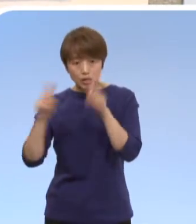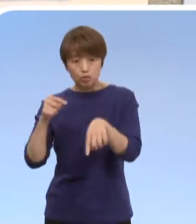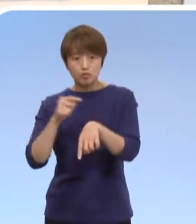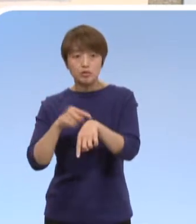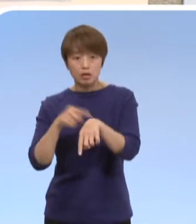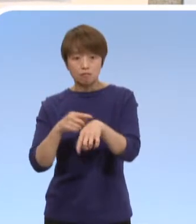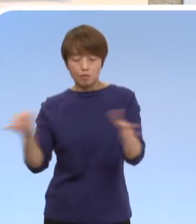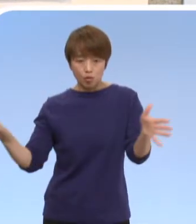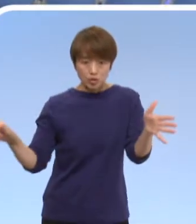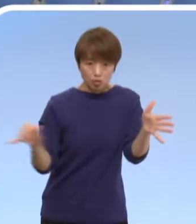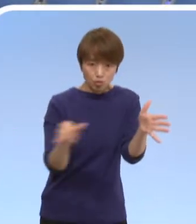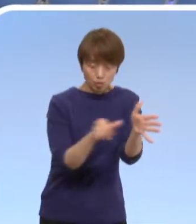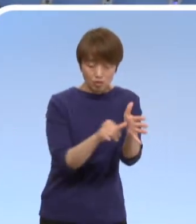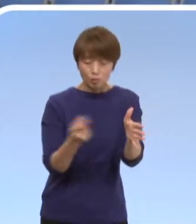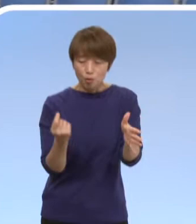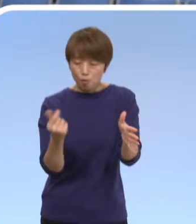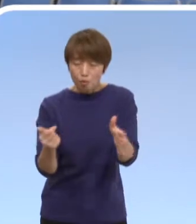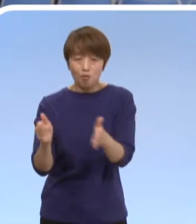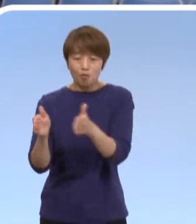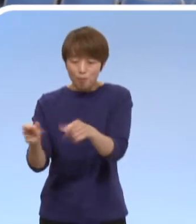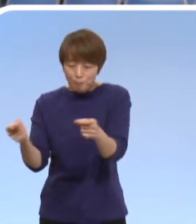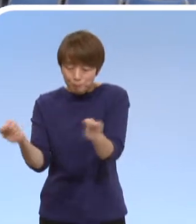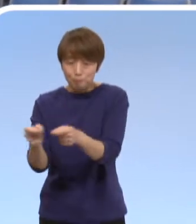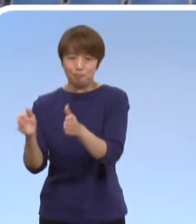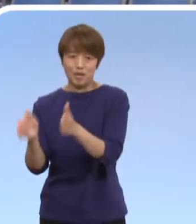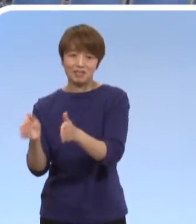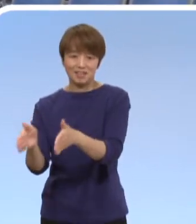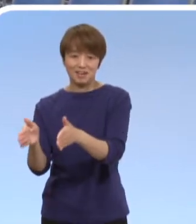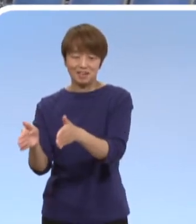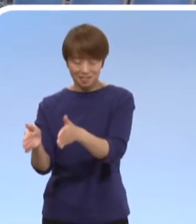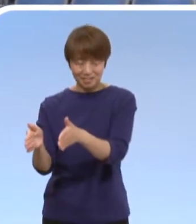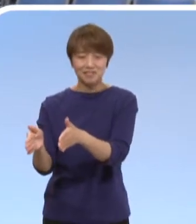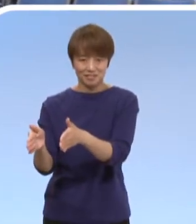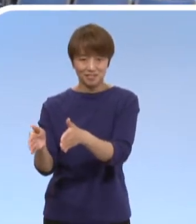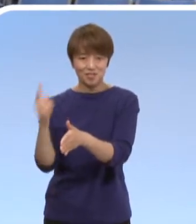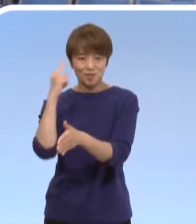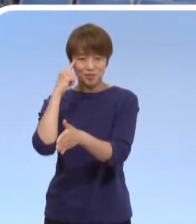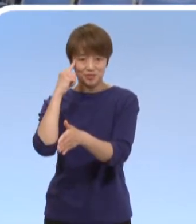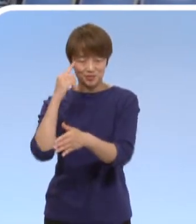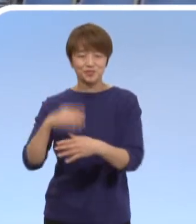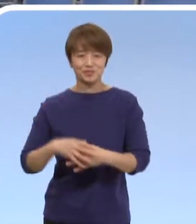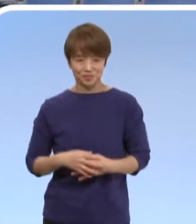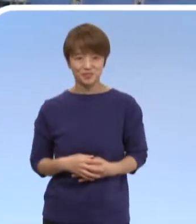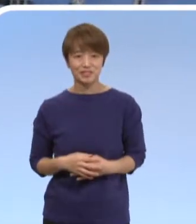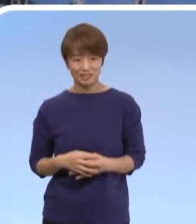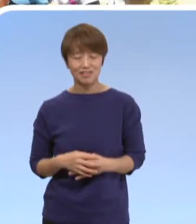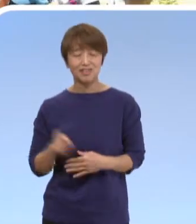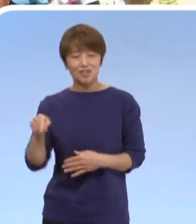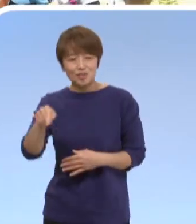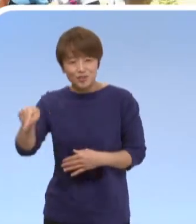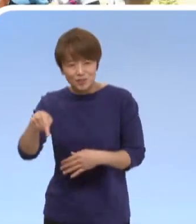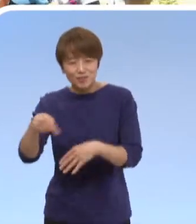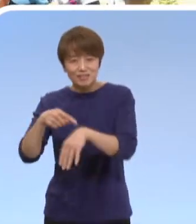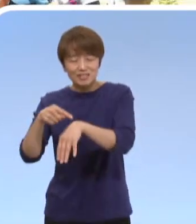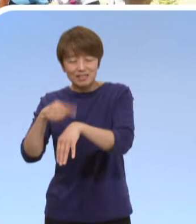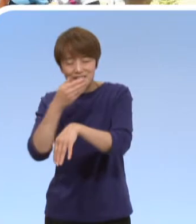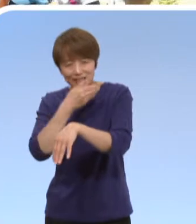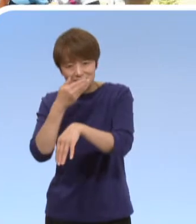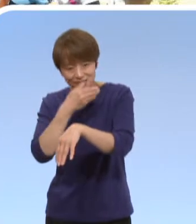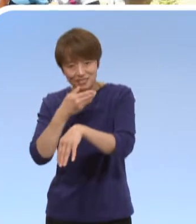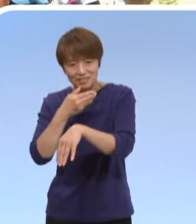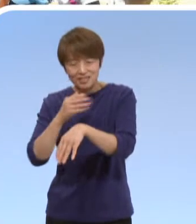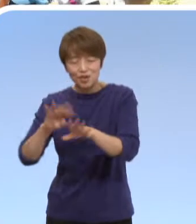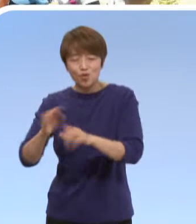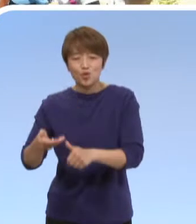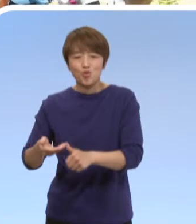んだりする時間っていうのは一生のうちでほんのね、なんていう数年やと思うんですね。だからそういう時